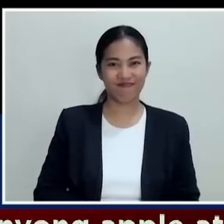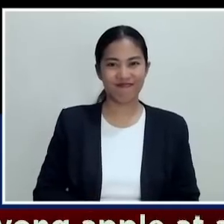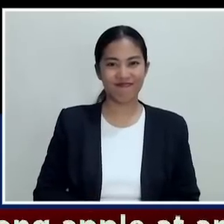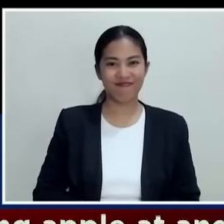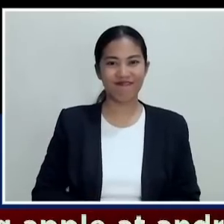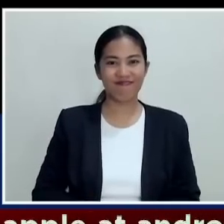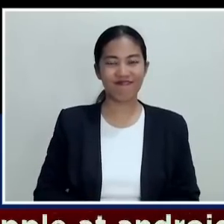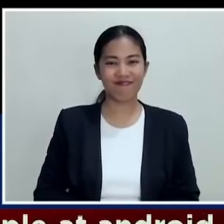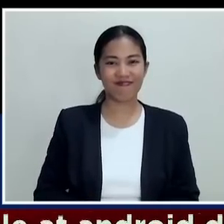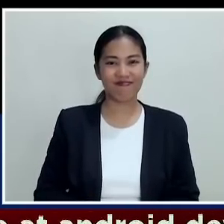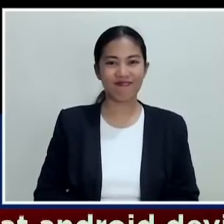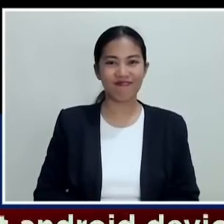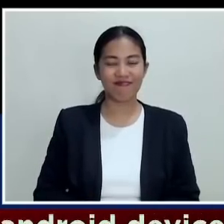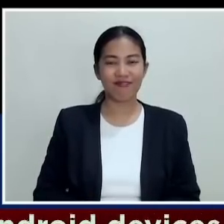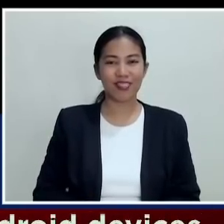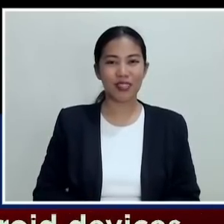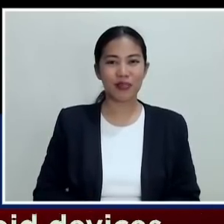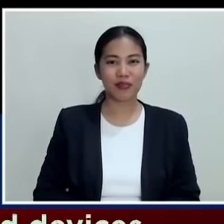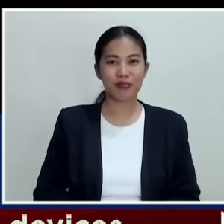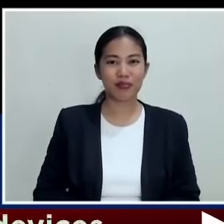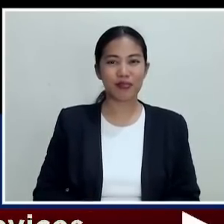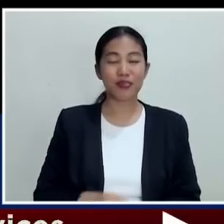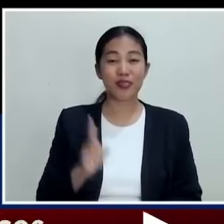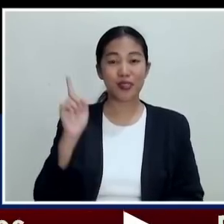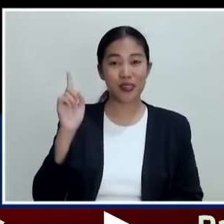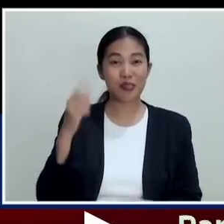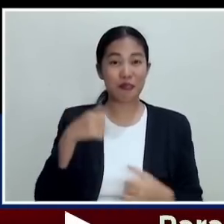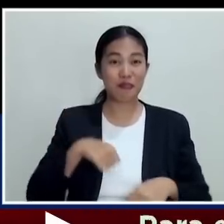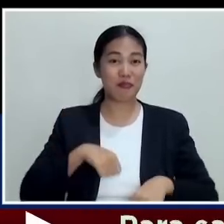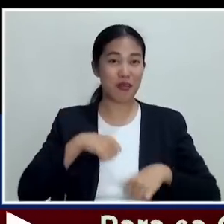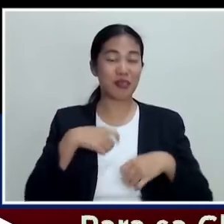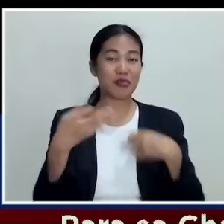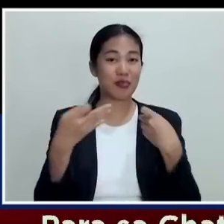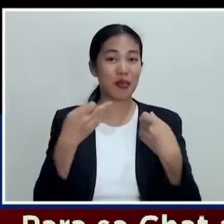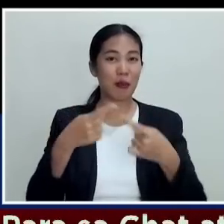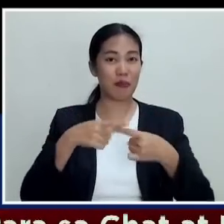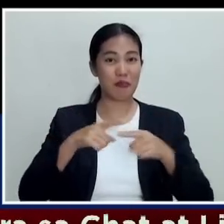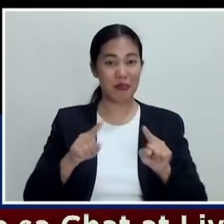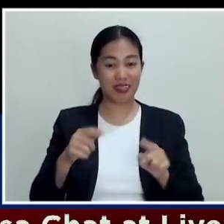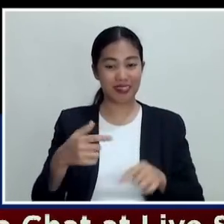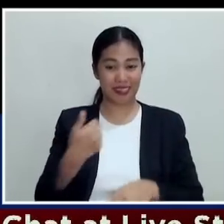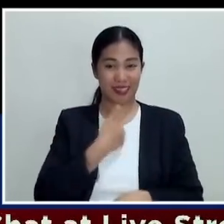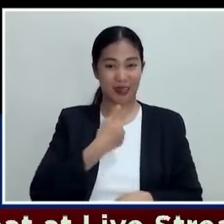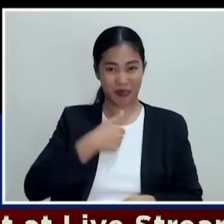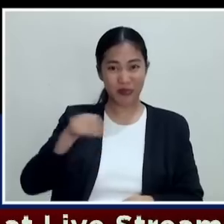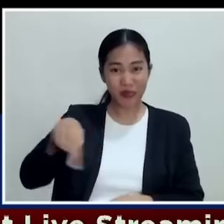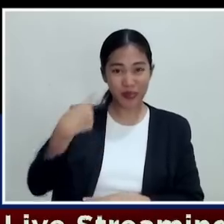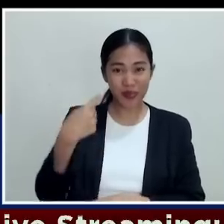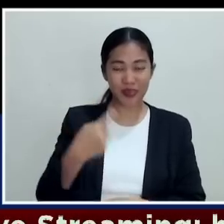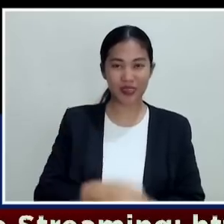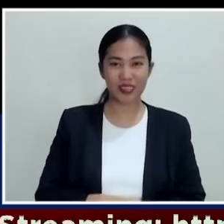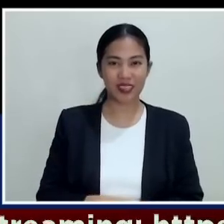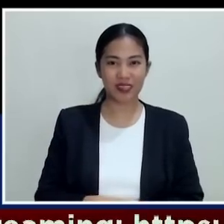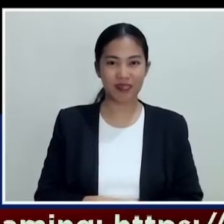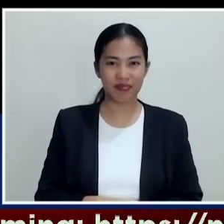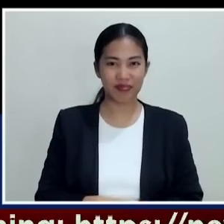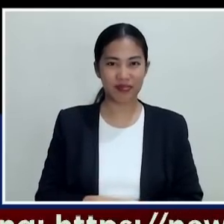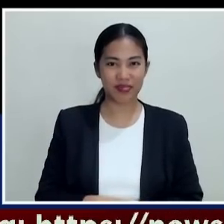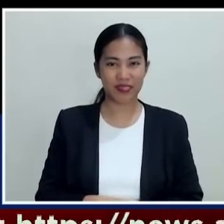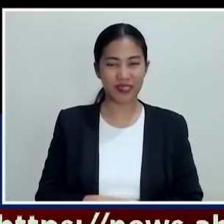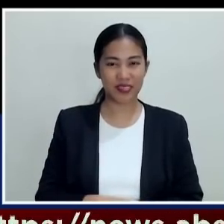Yung proud ka sa description sa'yo, pero lalaitin mo, sarili mo. Wow. At least Barbie pa